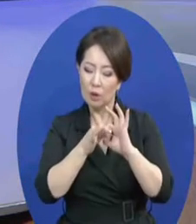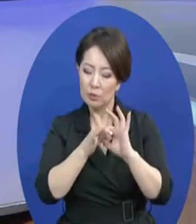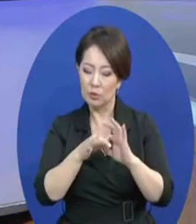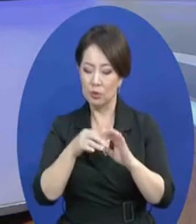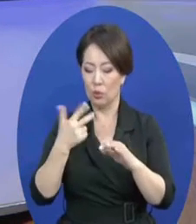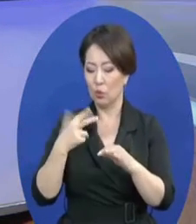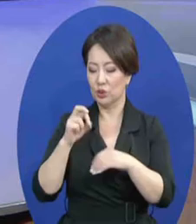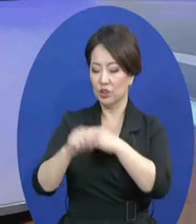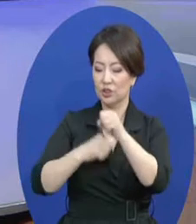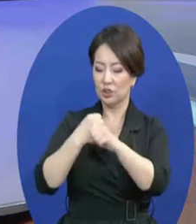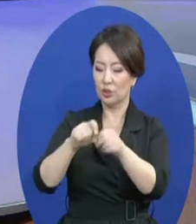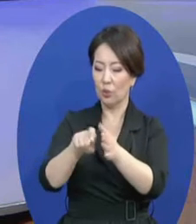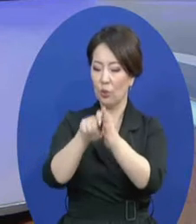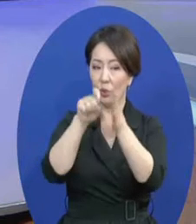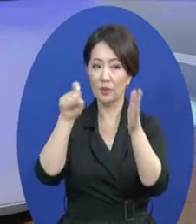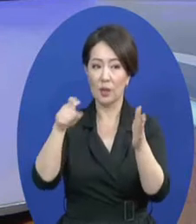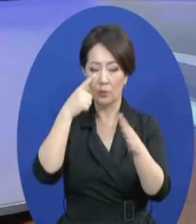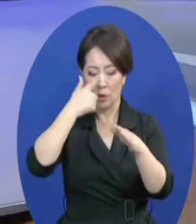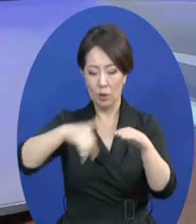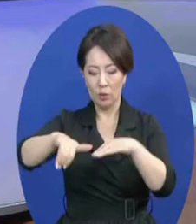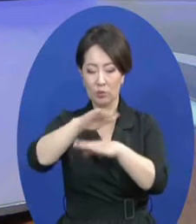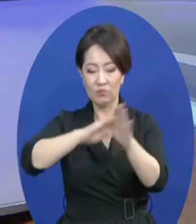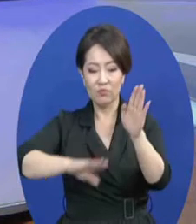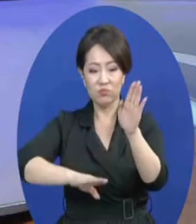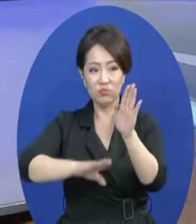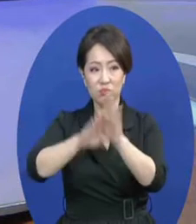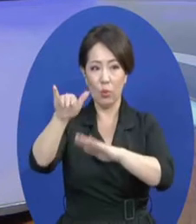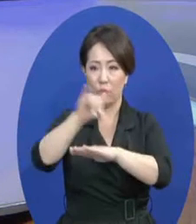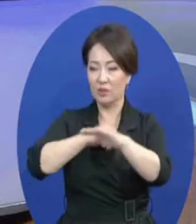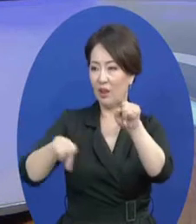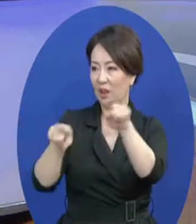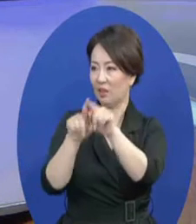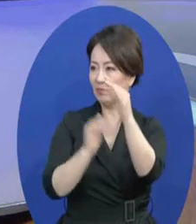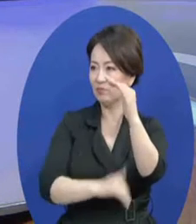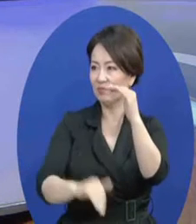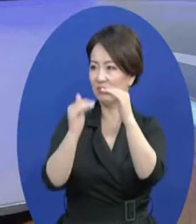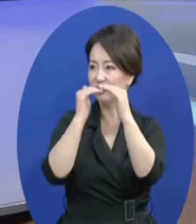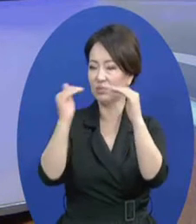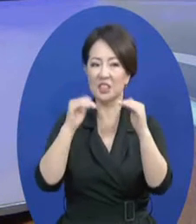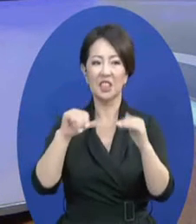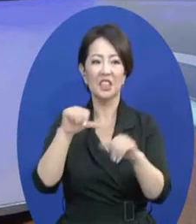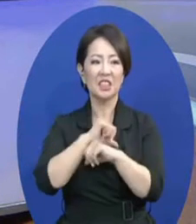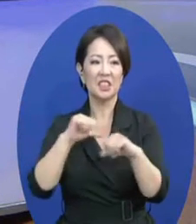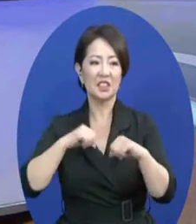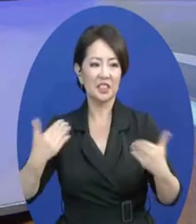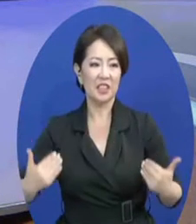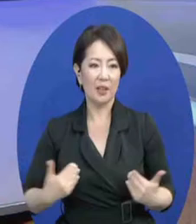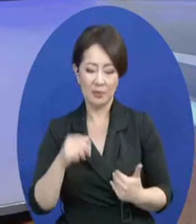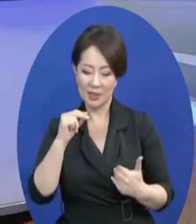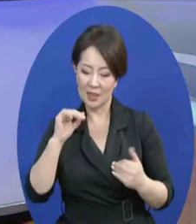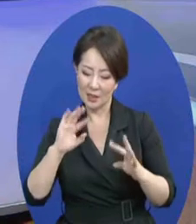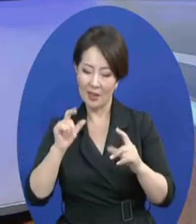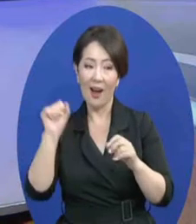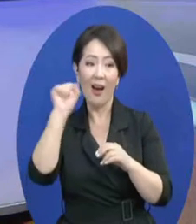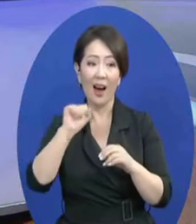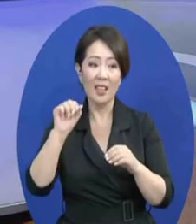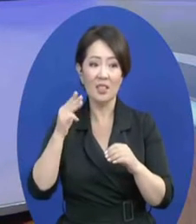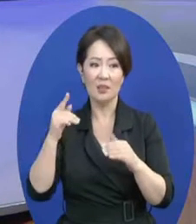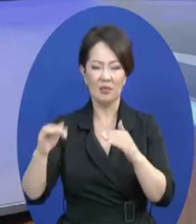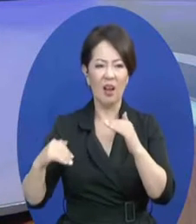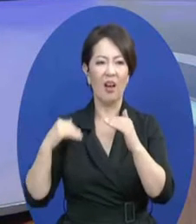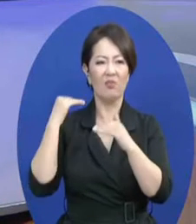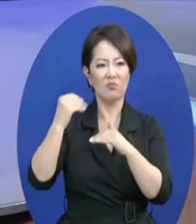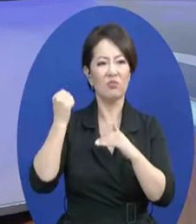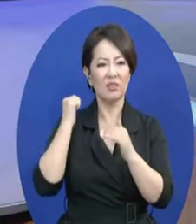Монголуусын элхин хоггажингой орнүүдин тувшин туварж. Негми хоггажилд эдин зүүсгийн усүүлд эргэдин амандирлийн жанраар аз тэвдэй тэргүүлэгч орнүүдин нэг болох том